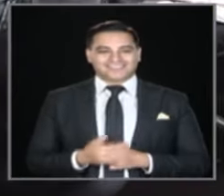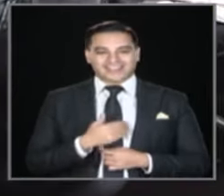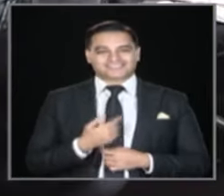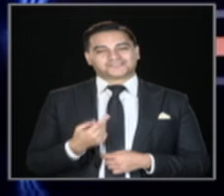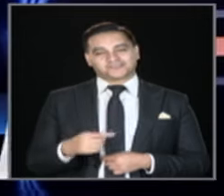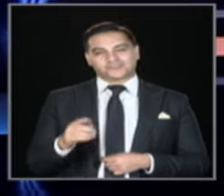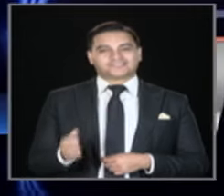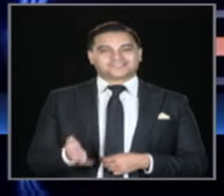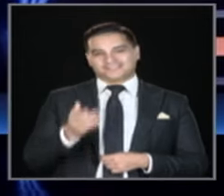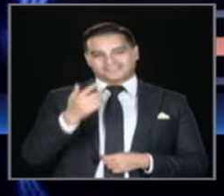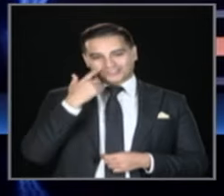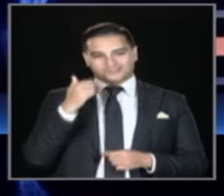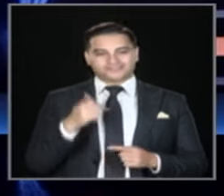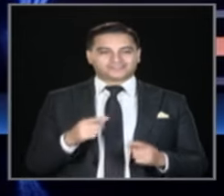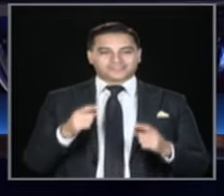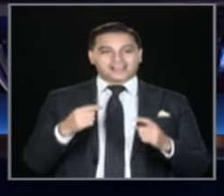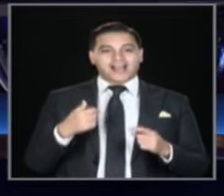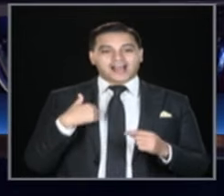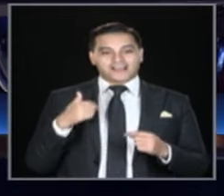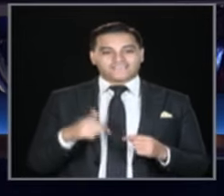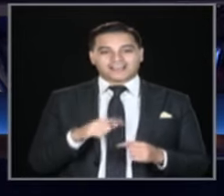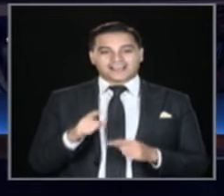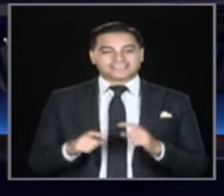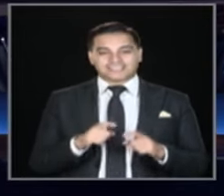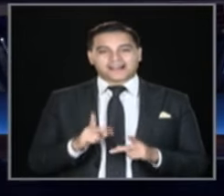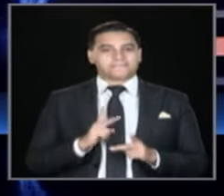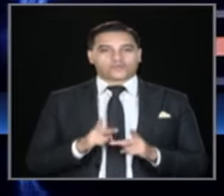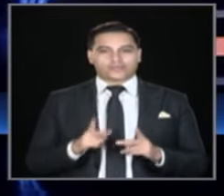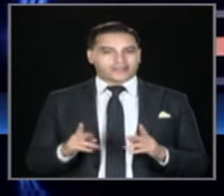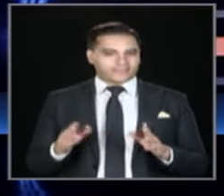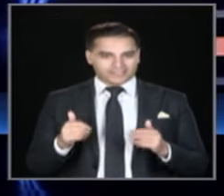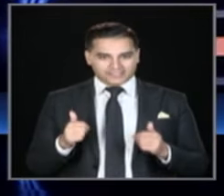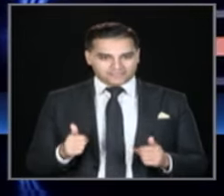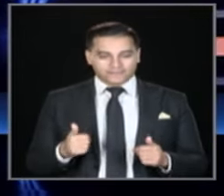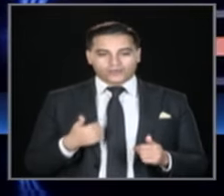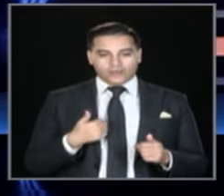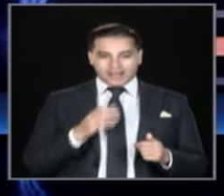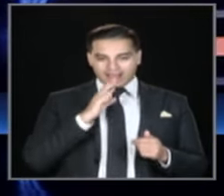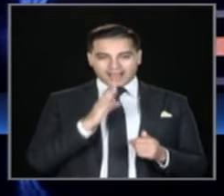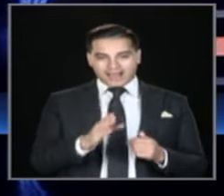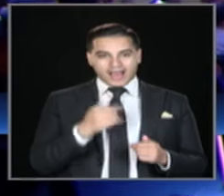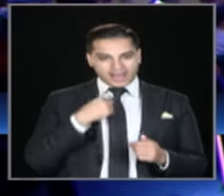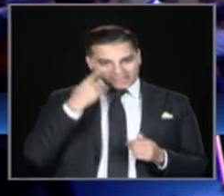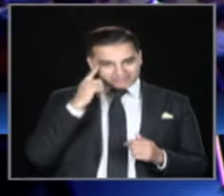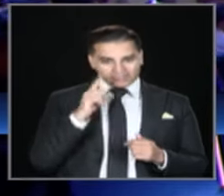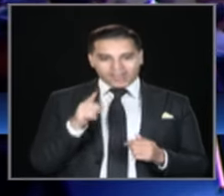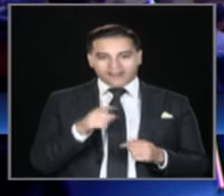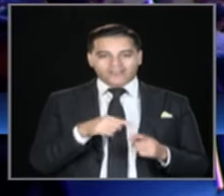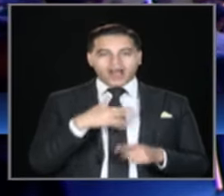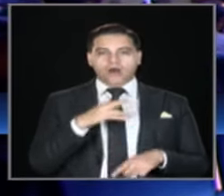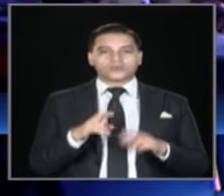ممكن بصوا بقى انا معايا اسئله مختلفه وانا الحقيقه ماببقاش عارف انتوا